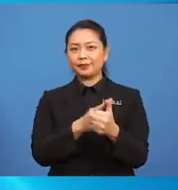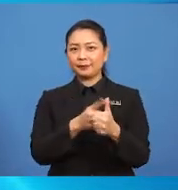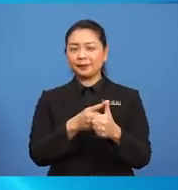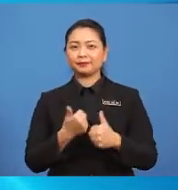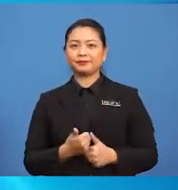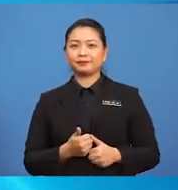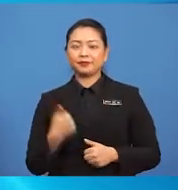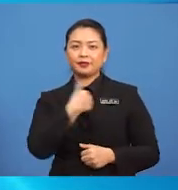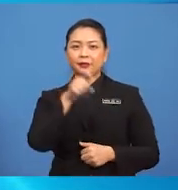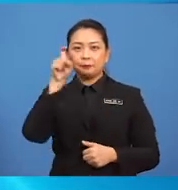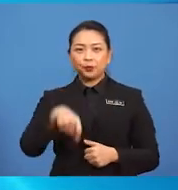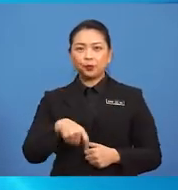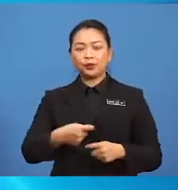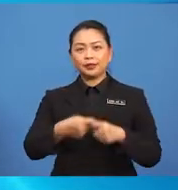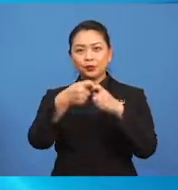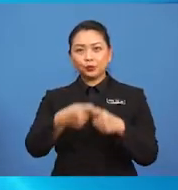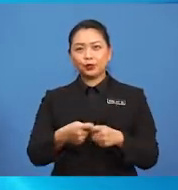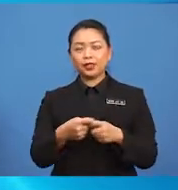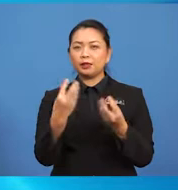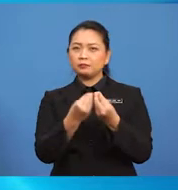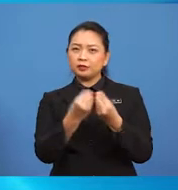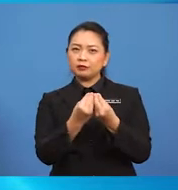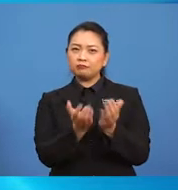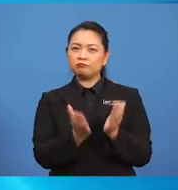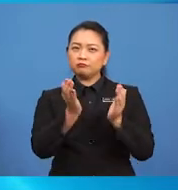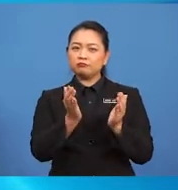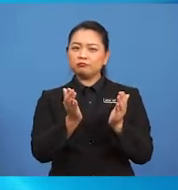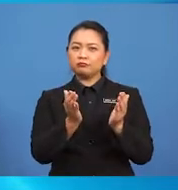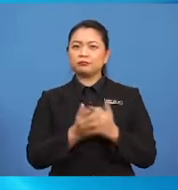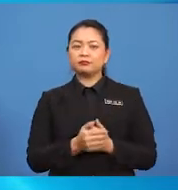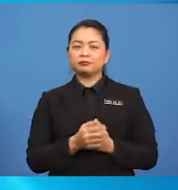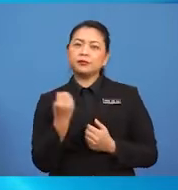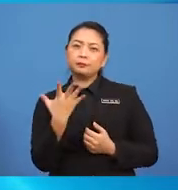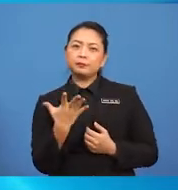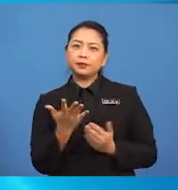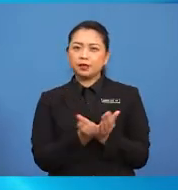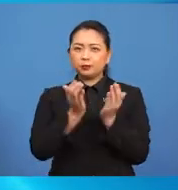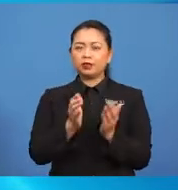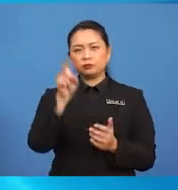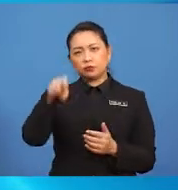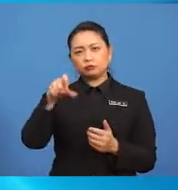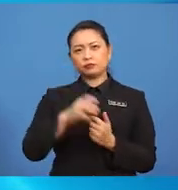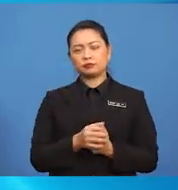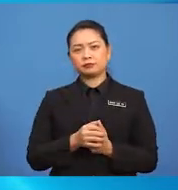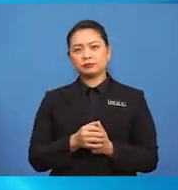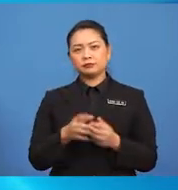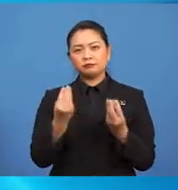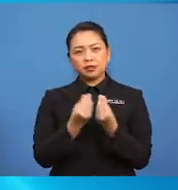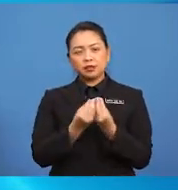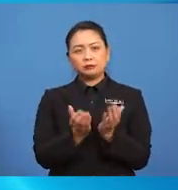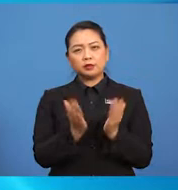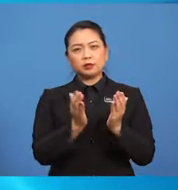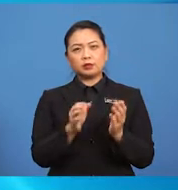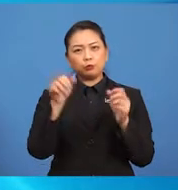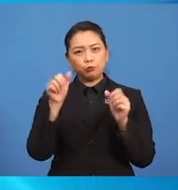pertama, kita perlu menentukan bilangan baldi. Berapakah bilangan baldi yang diperlukan? Bilangan